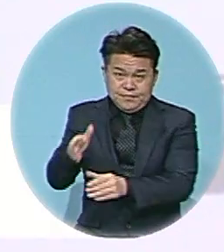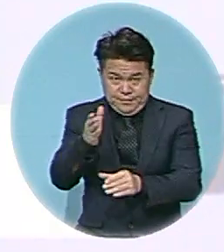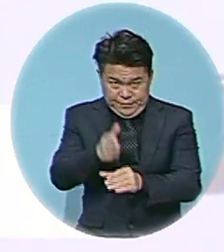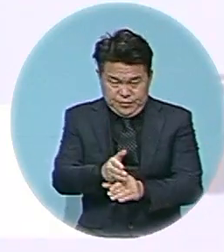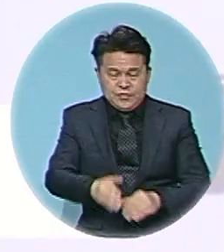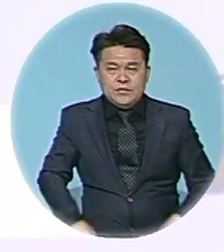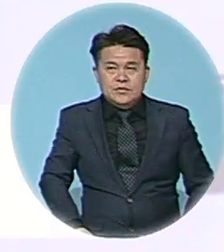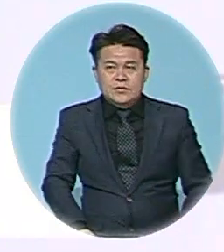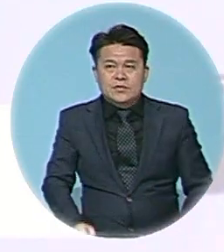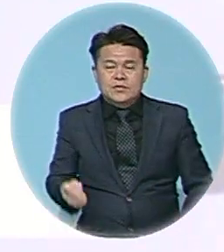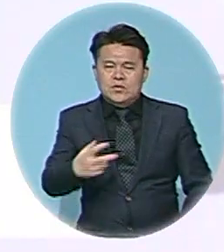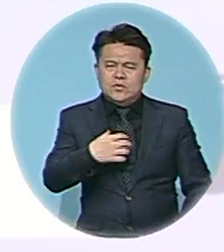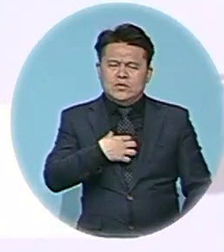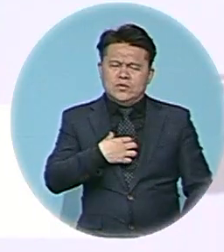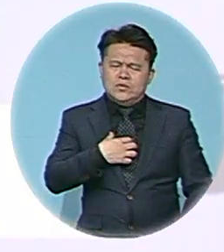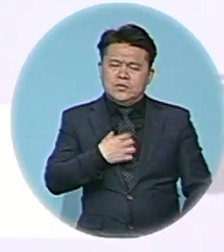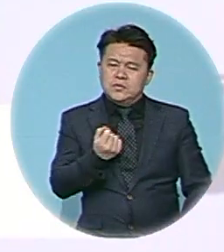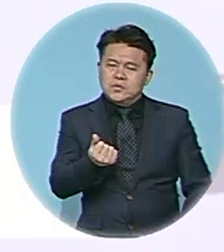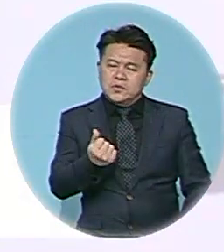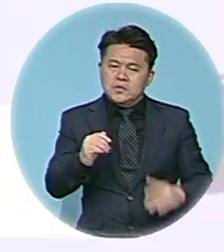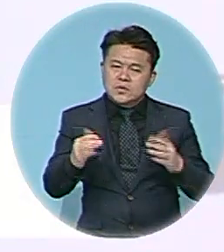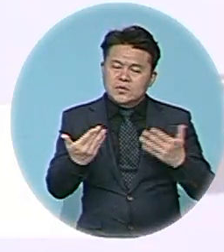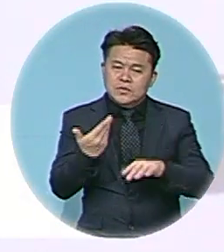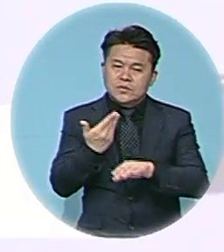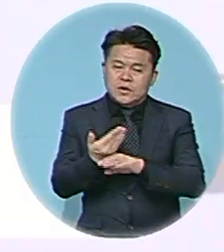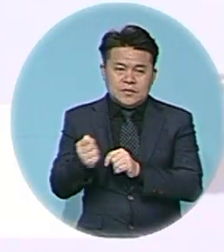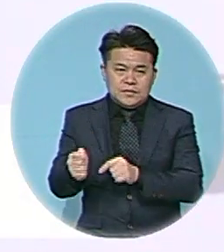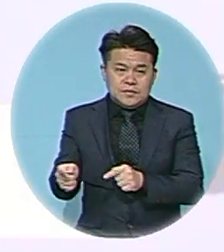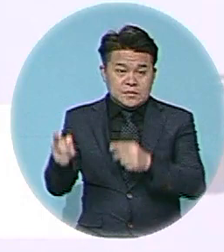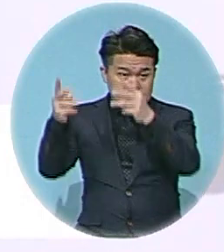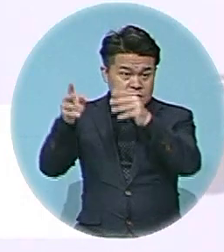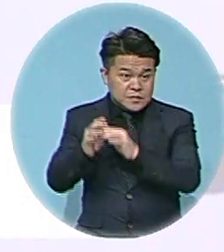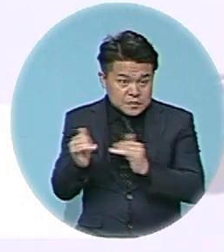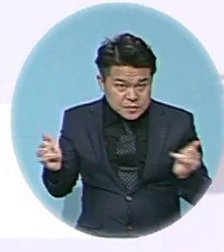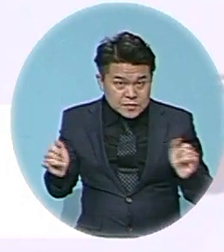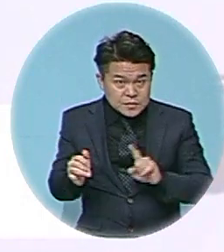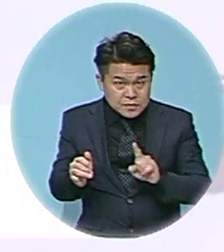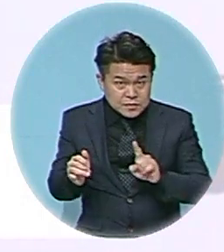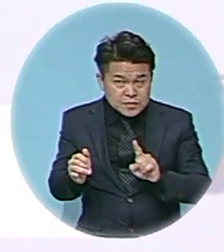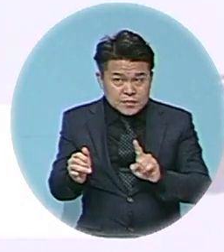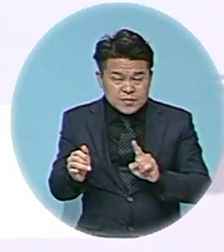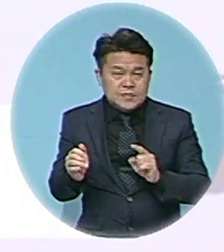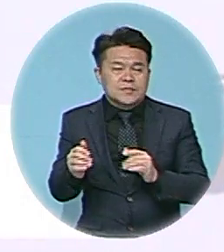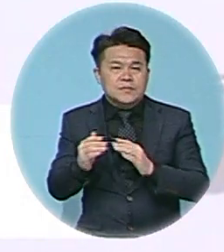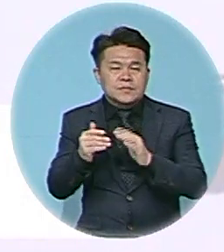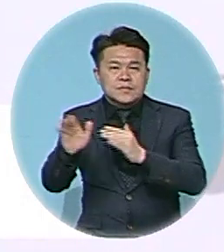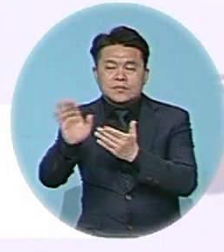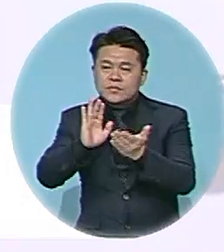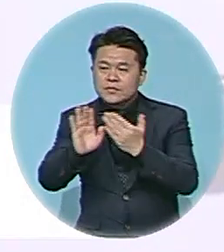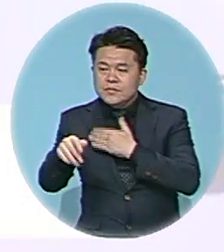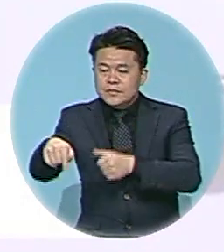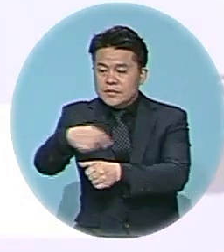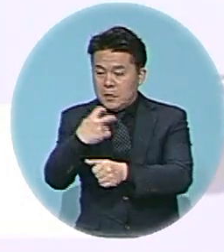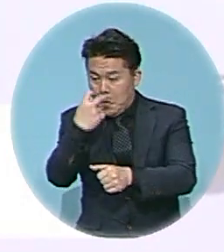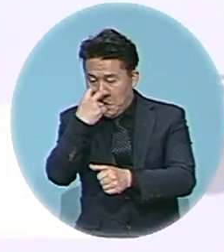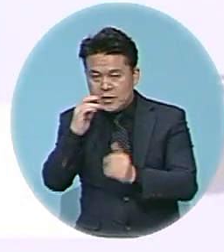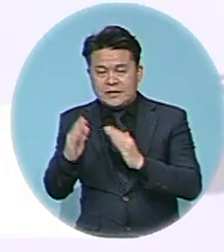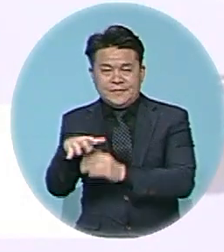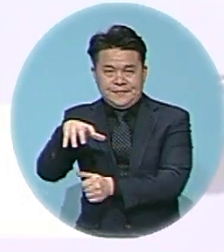조치되었고 위험도가 비교적 낮은 다른 층에 입원했던 환자들은 퇴원 후 증상에 따라